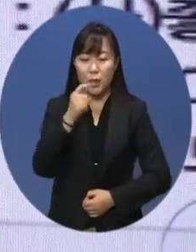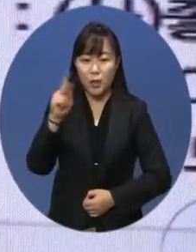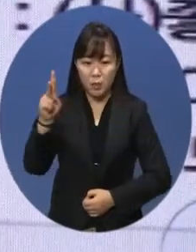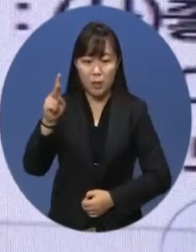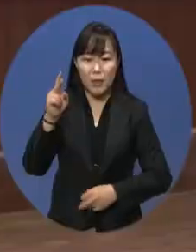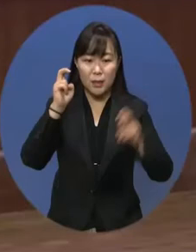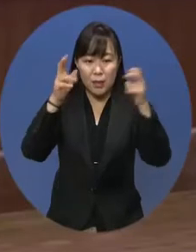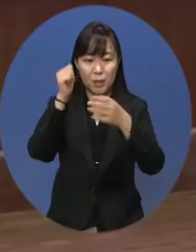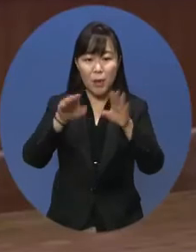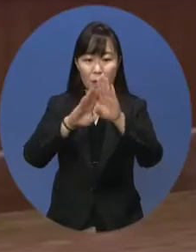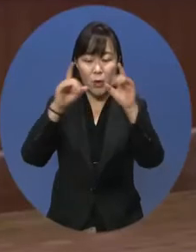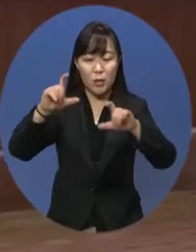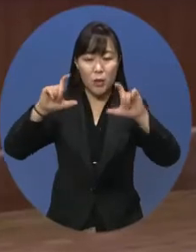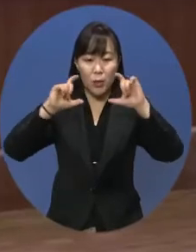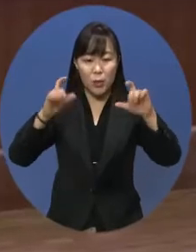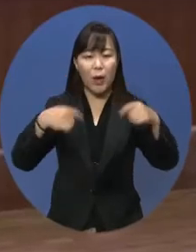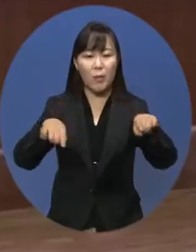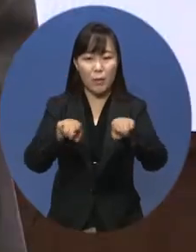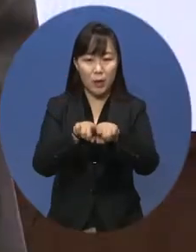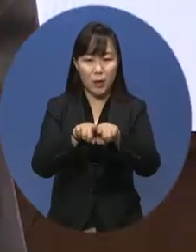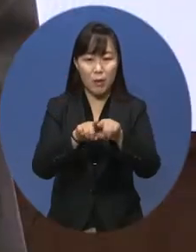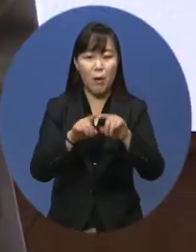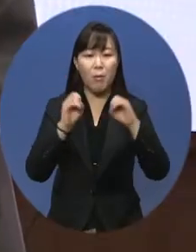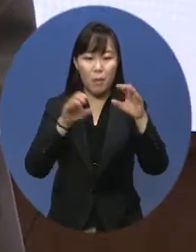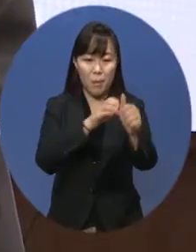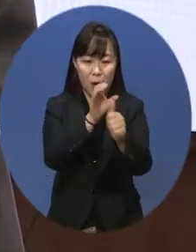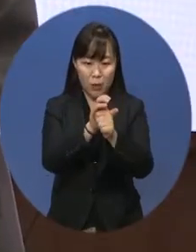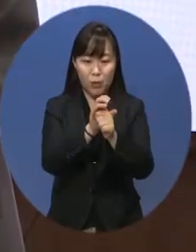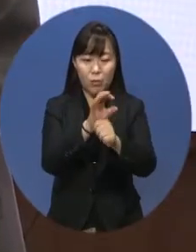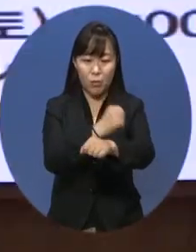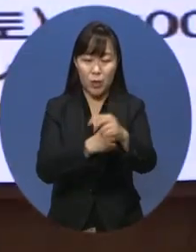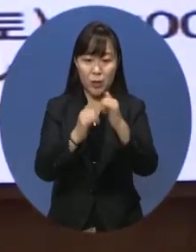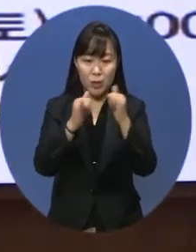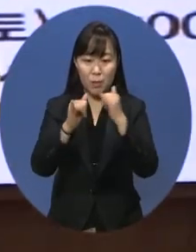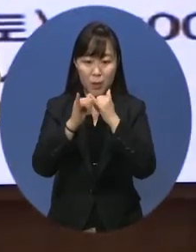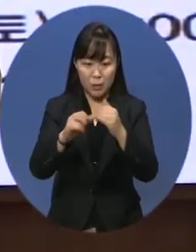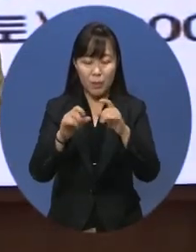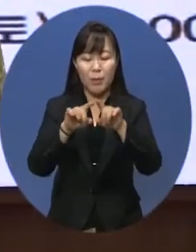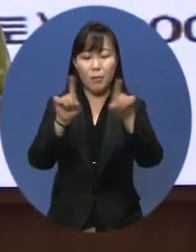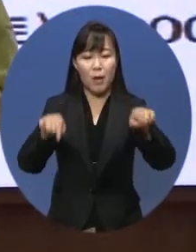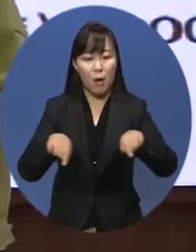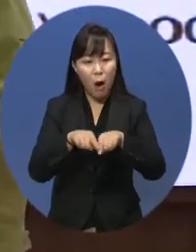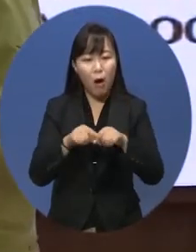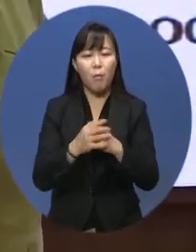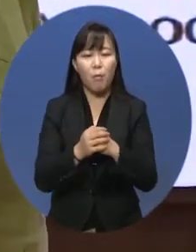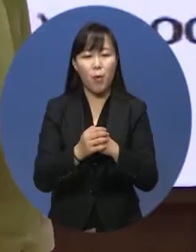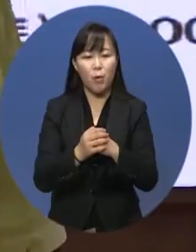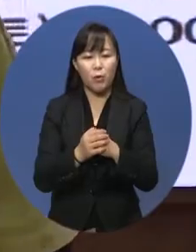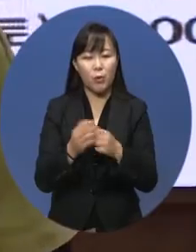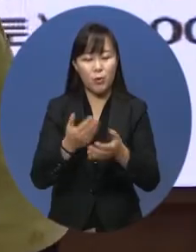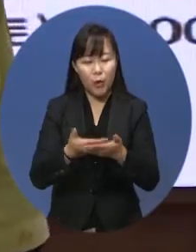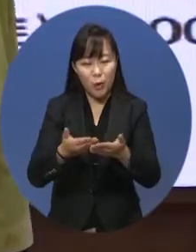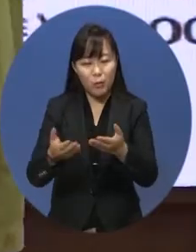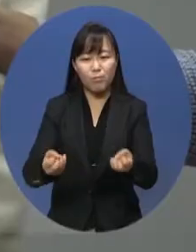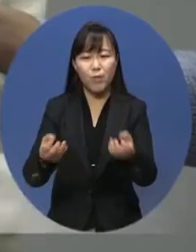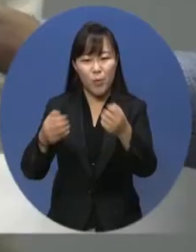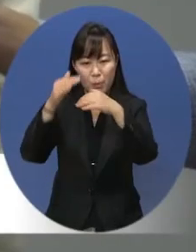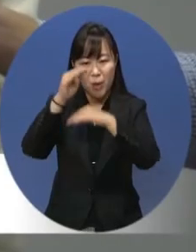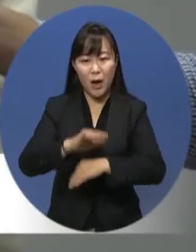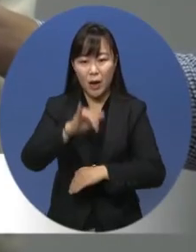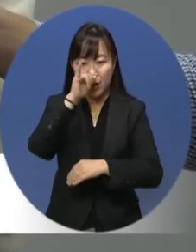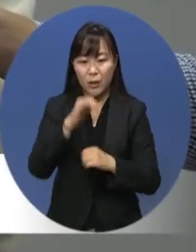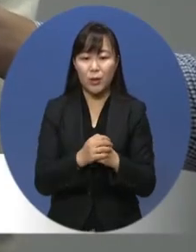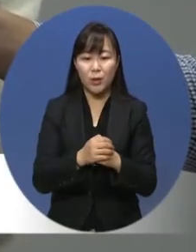개회선언을 시작으로 홍보대사 위촉, 유공자 표창, 연탄 나눔 전달식 순으로 진행됐습니다.